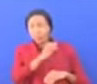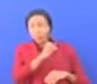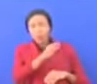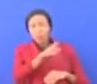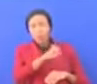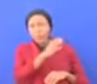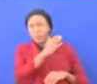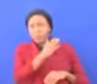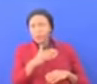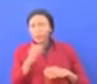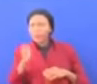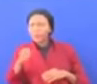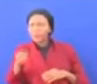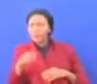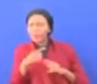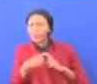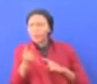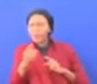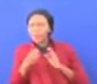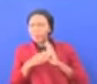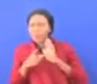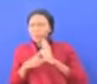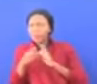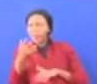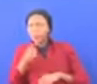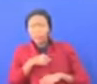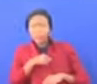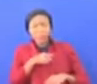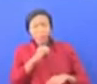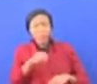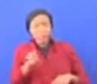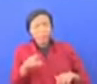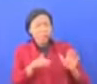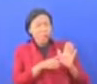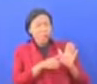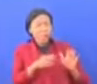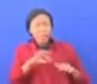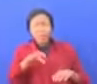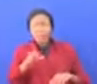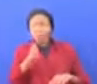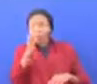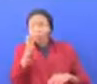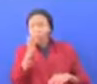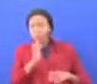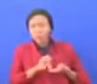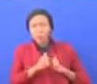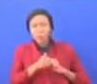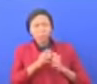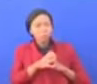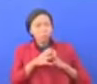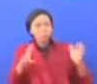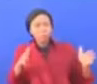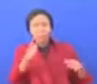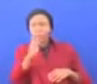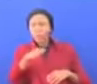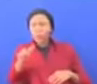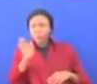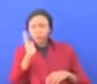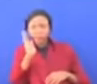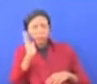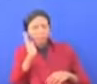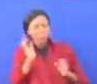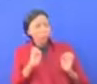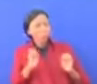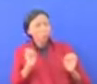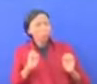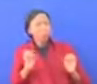vijiji 975. Mimi na vijiji 7 katika jimbo la Tarime vijijini. Shida kubwa ni watu kusikilizwa.